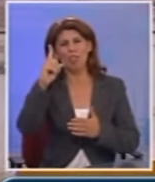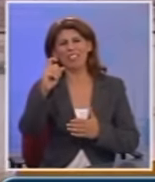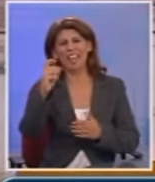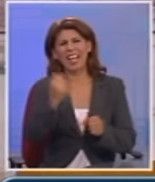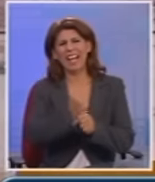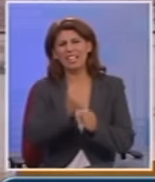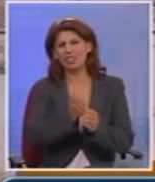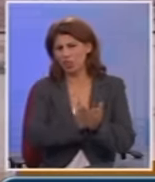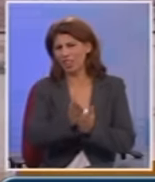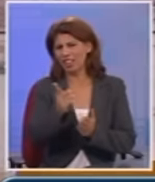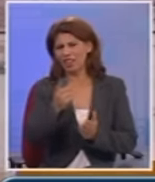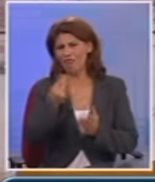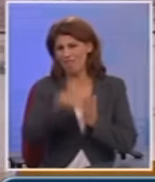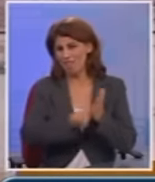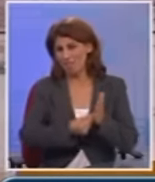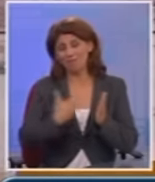δίκαιο. Συνεπώς